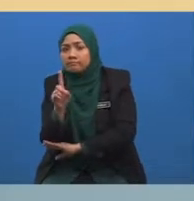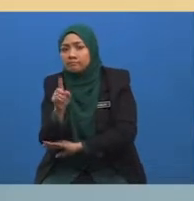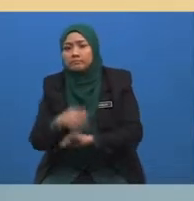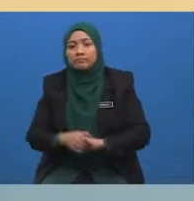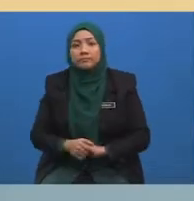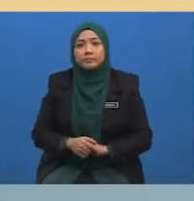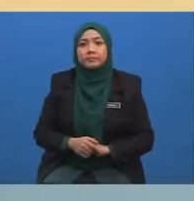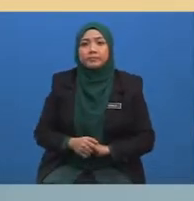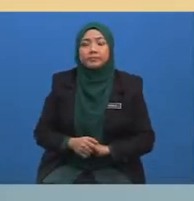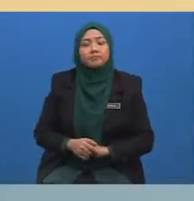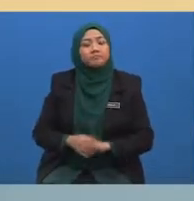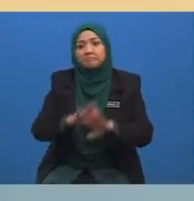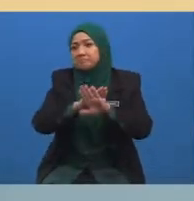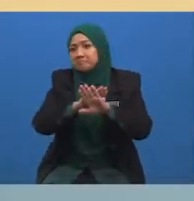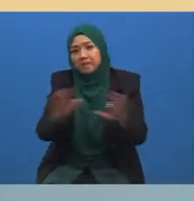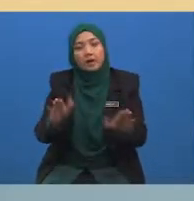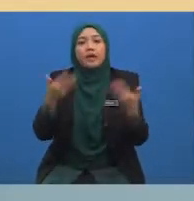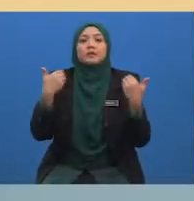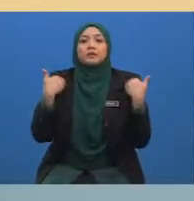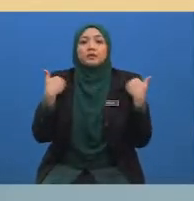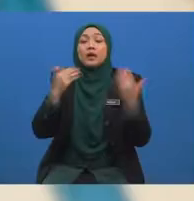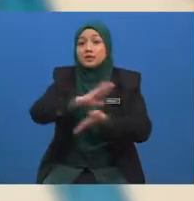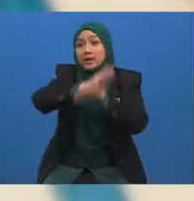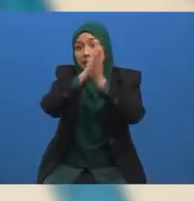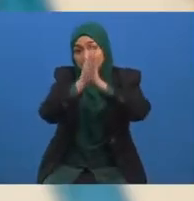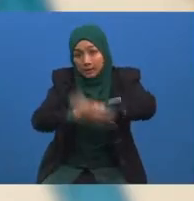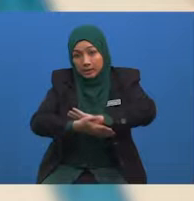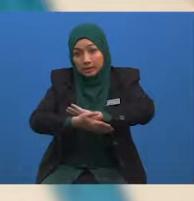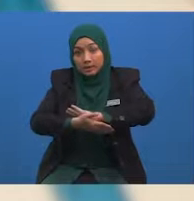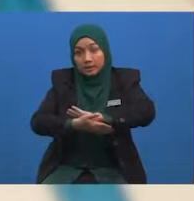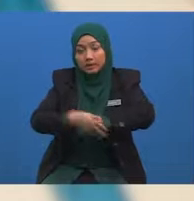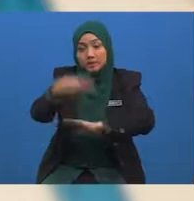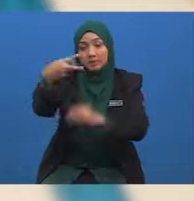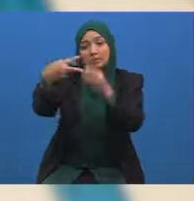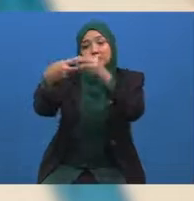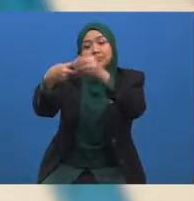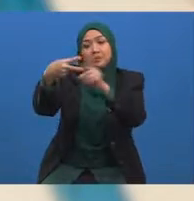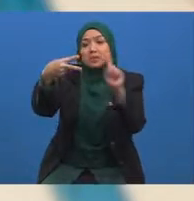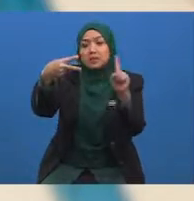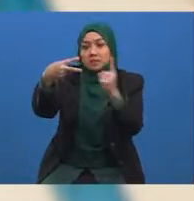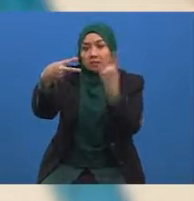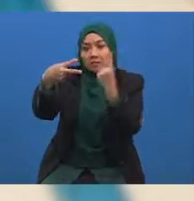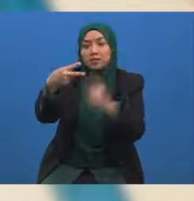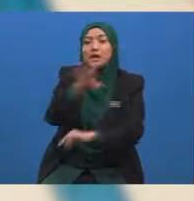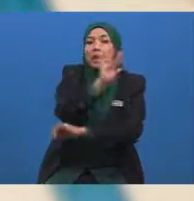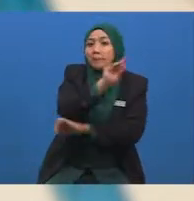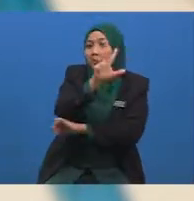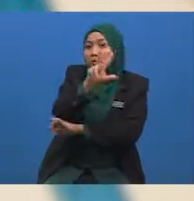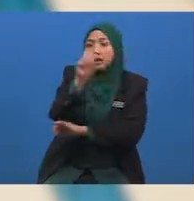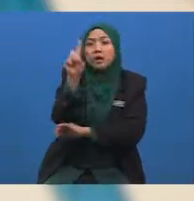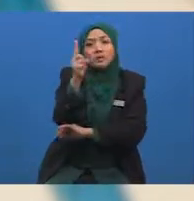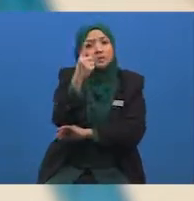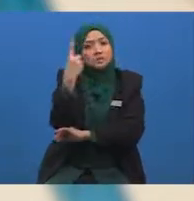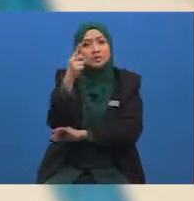Oh, memang tidak ada. Jadi, 83 hanya ada dua